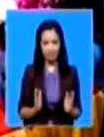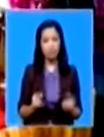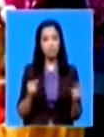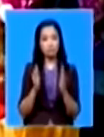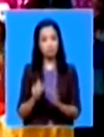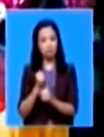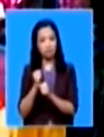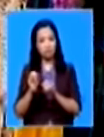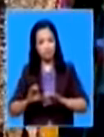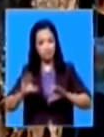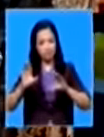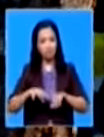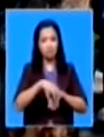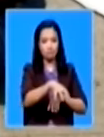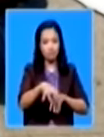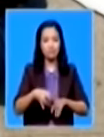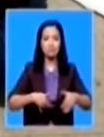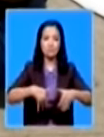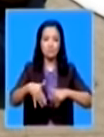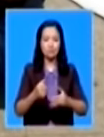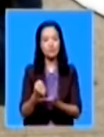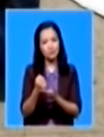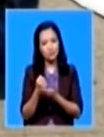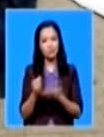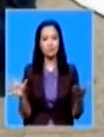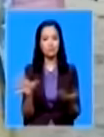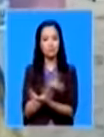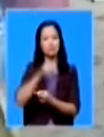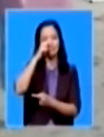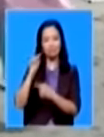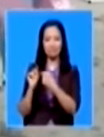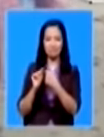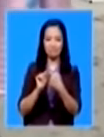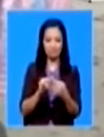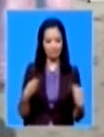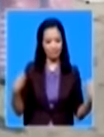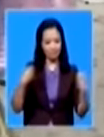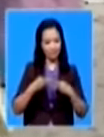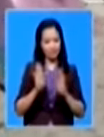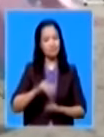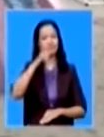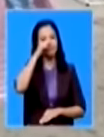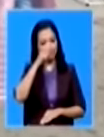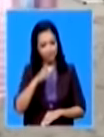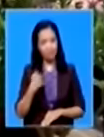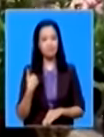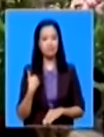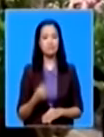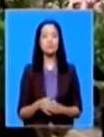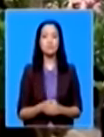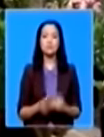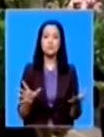การทั้งประชาชนทุกภาคส่วนนะช่วยกันสืบสานวัฒนธรรมไทยในวันนี้นะครับมีการแต่งไทยนะแล้วก็มีประเ